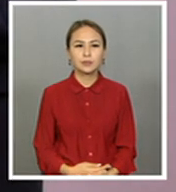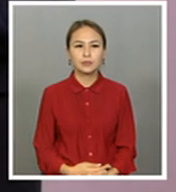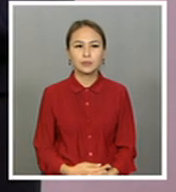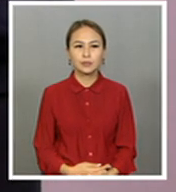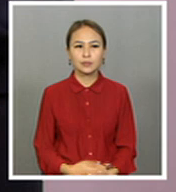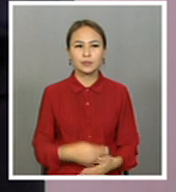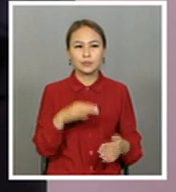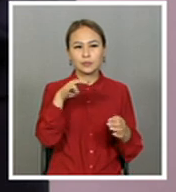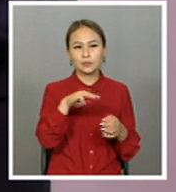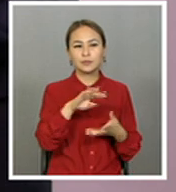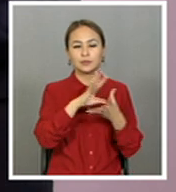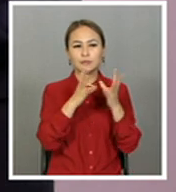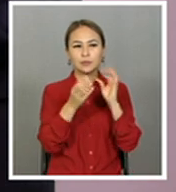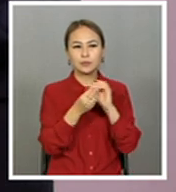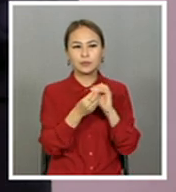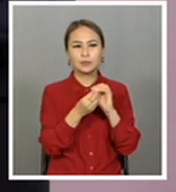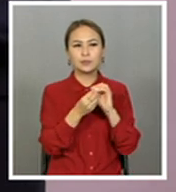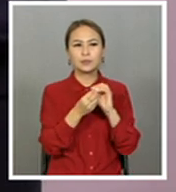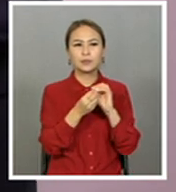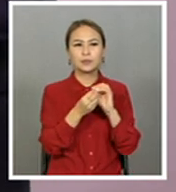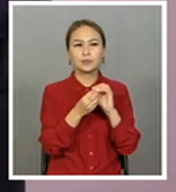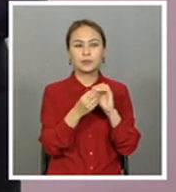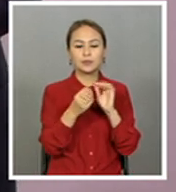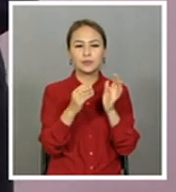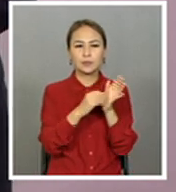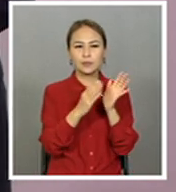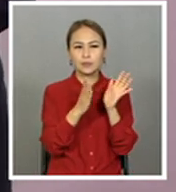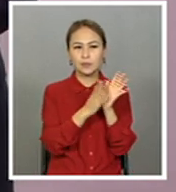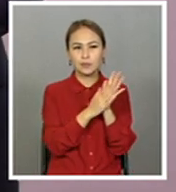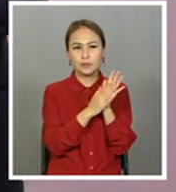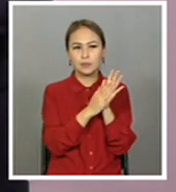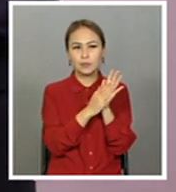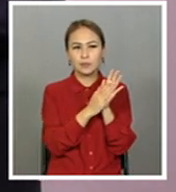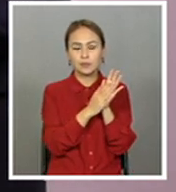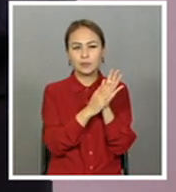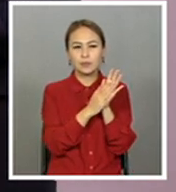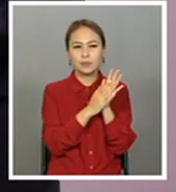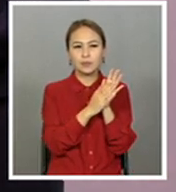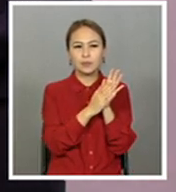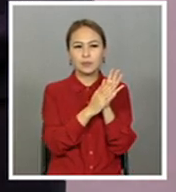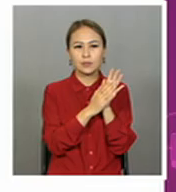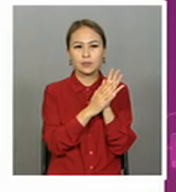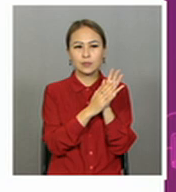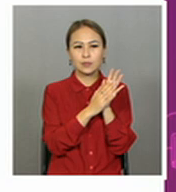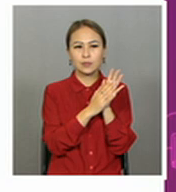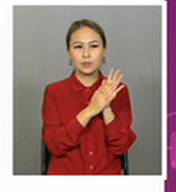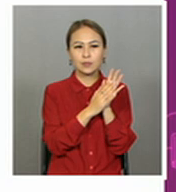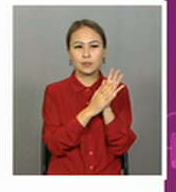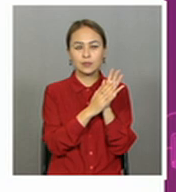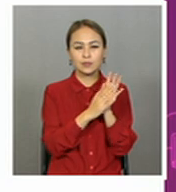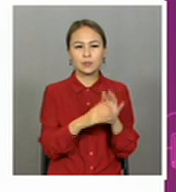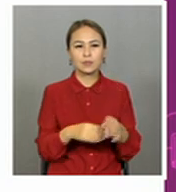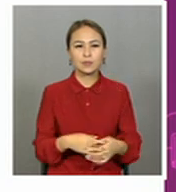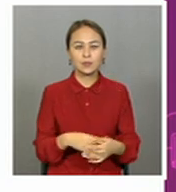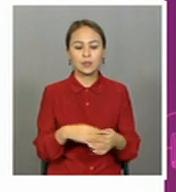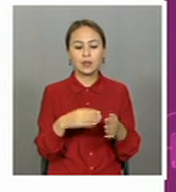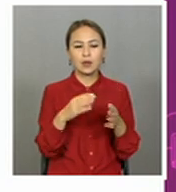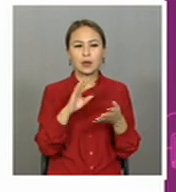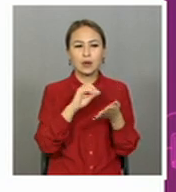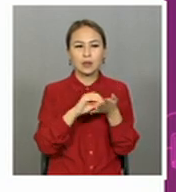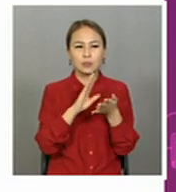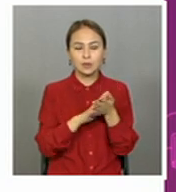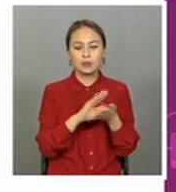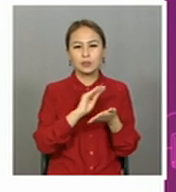мұнда әріппен берілген. Т минутта қанша құймақ пісіретін анықтау үшін әріпті өрнек